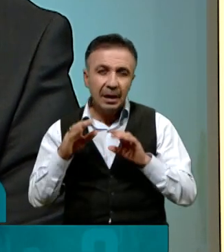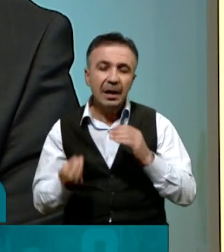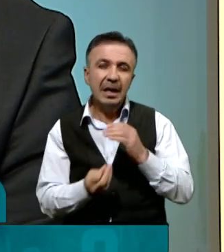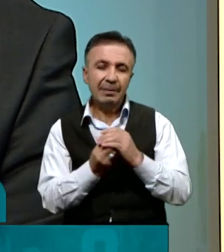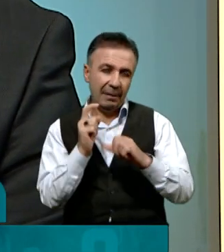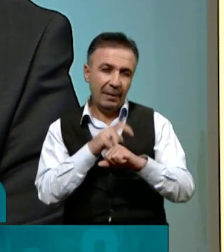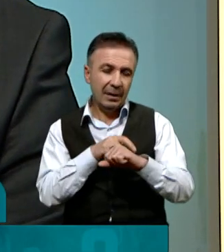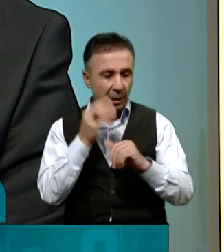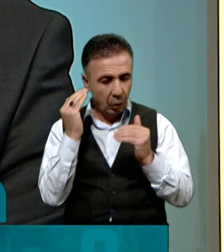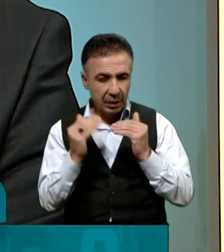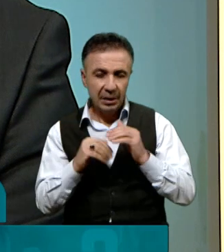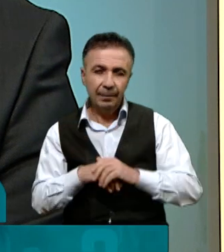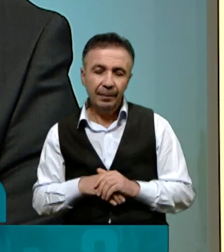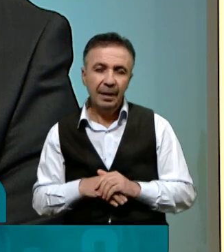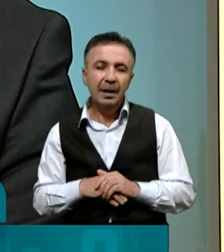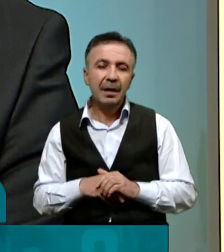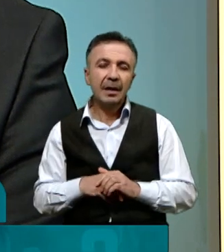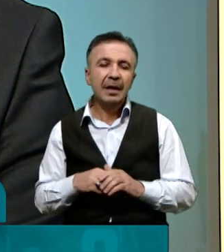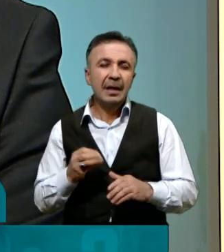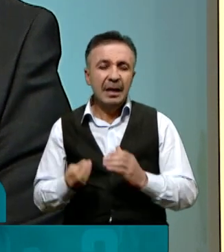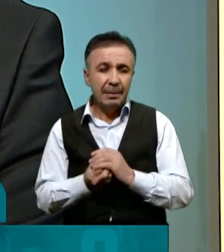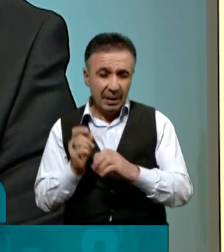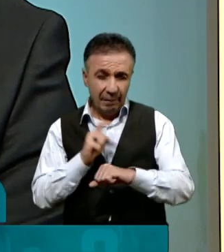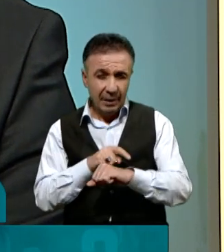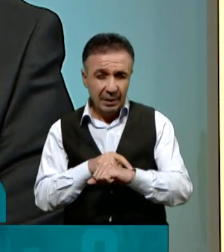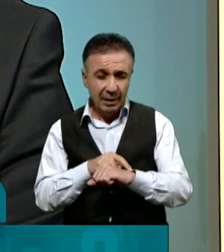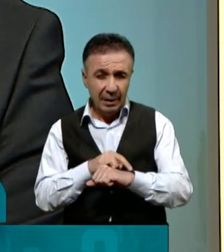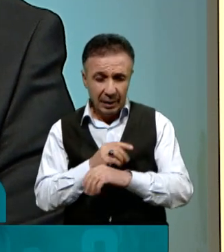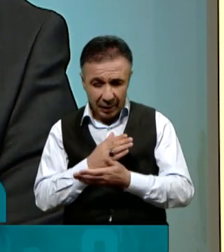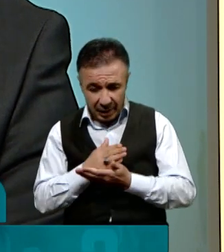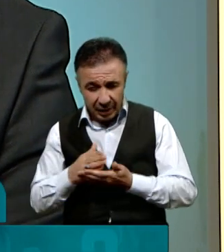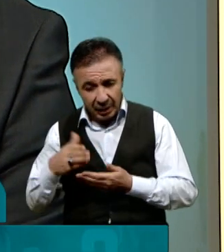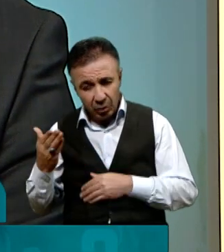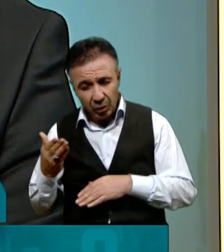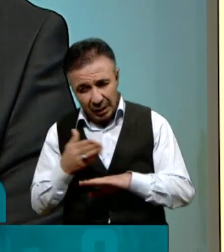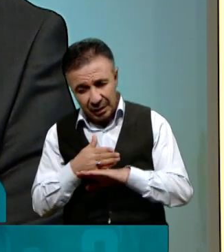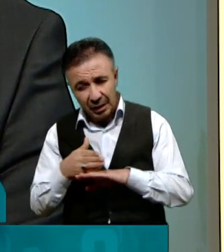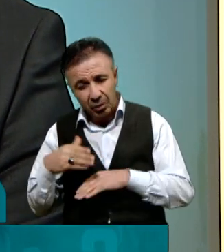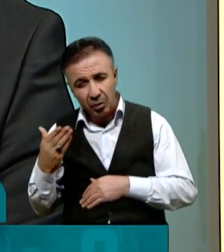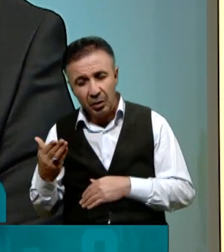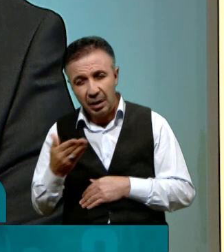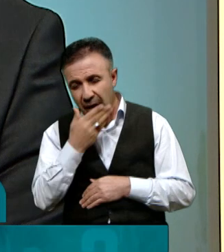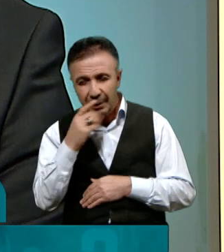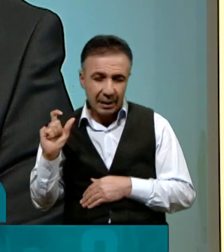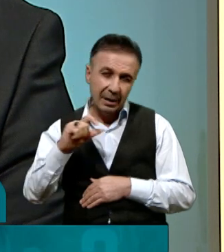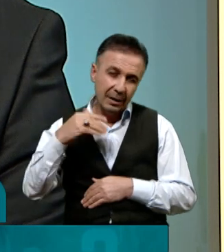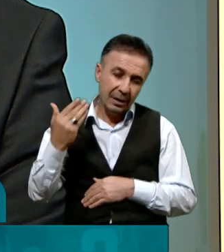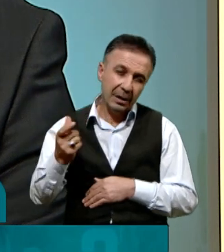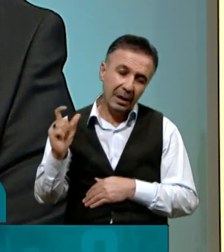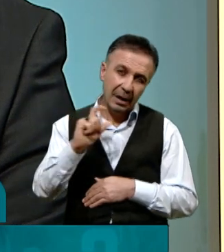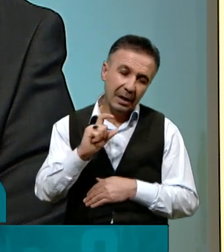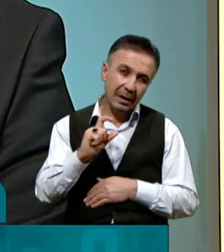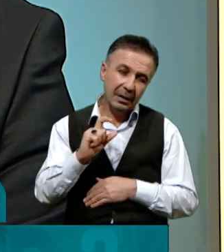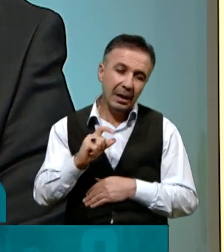alacağız. Peki imsak vakti geçtikten sonra ezan biraz gecikerek okunuyor özellikle Ramazan dışındaki aylarda.